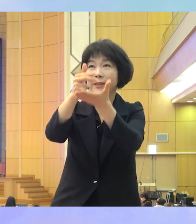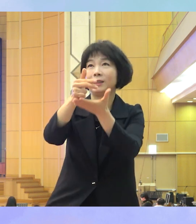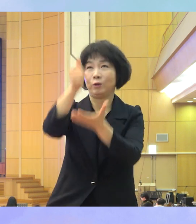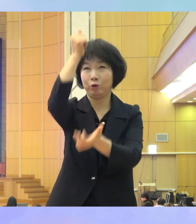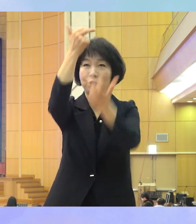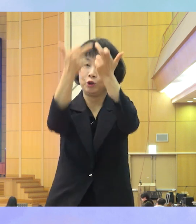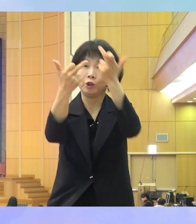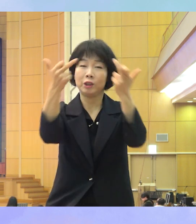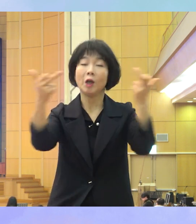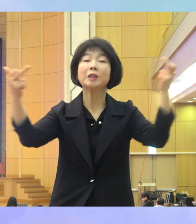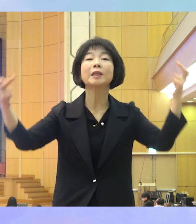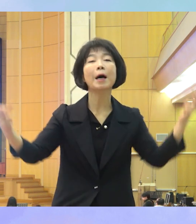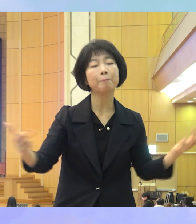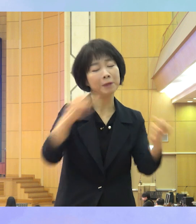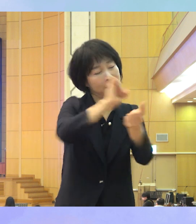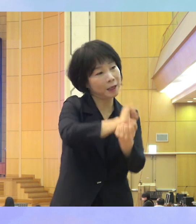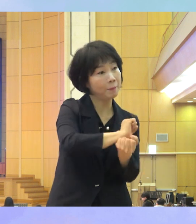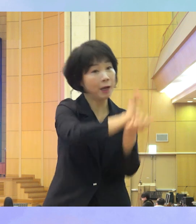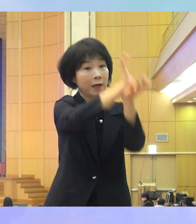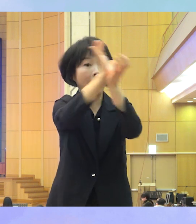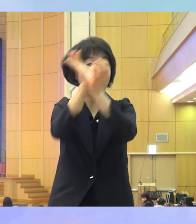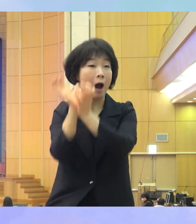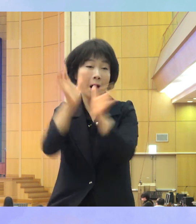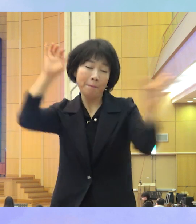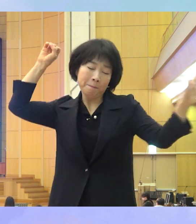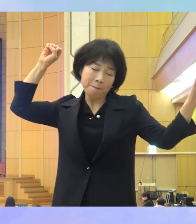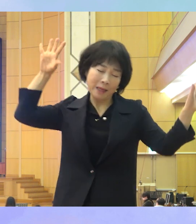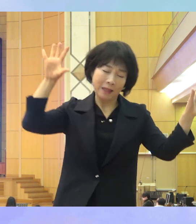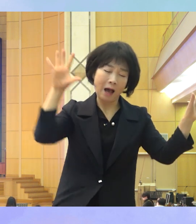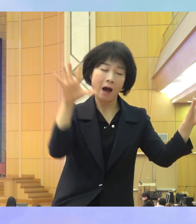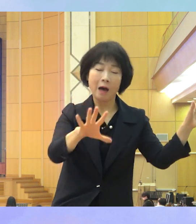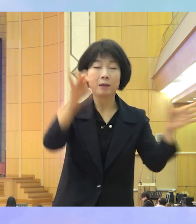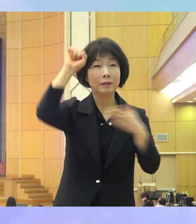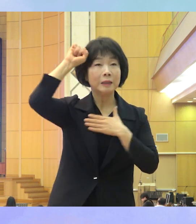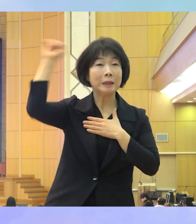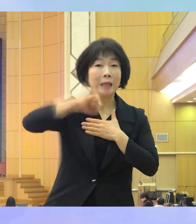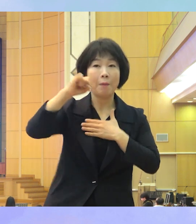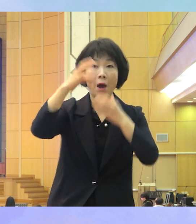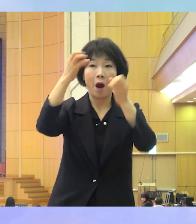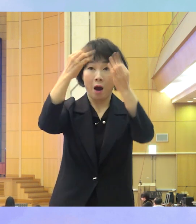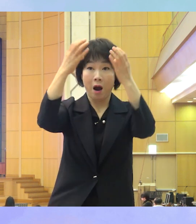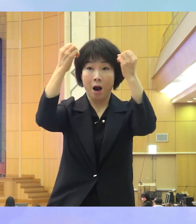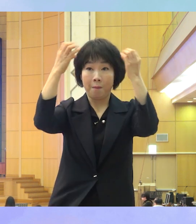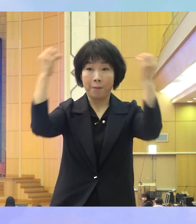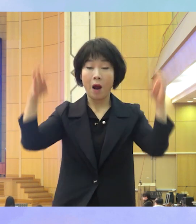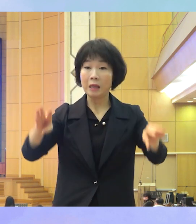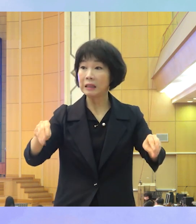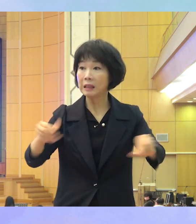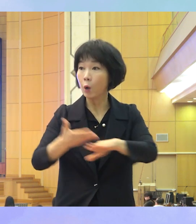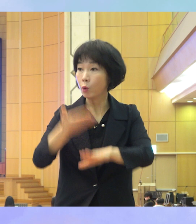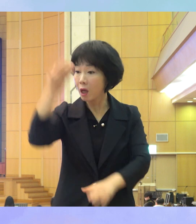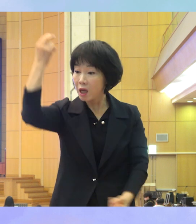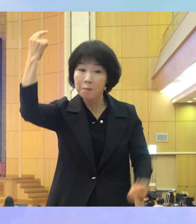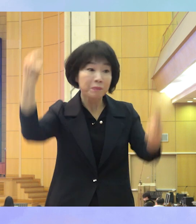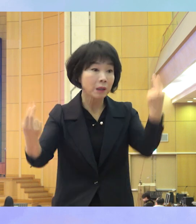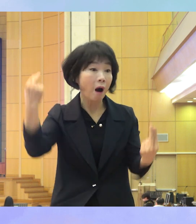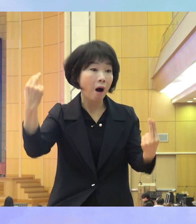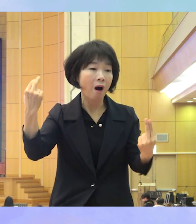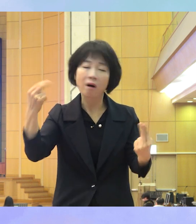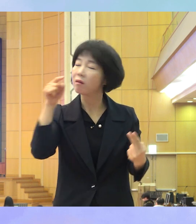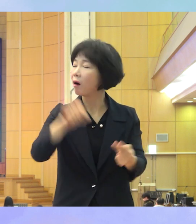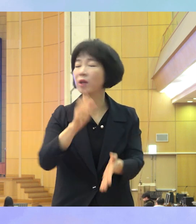원하네. 주는 저 산 밑에 백합 빛나는 새벽별 이 땅 위에